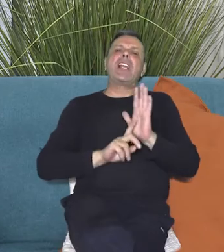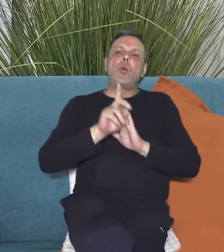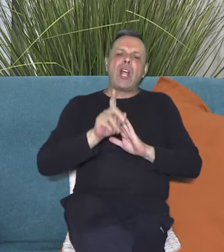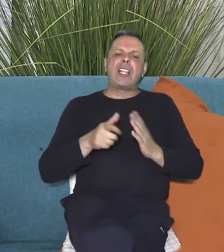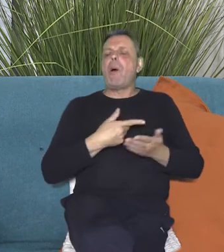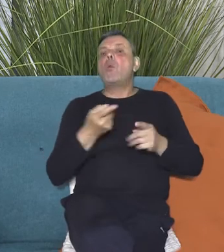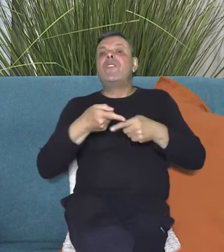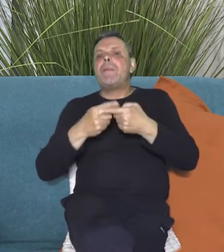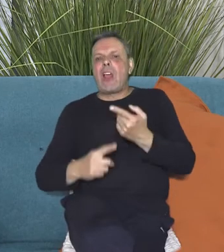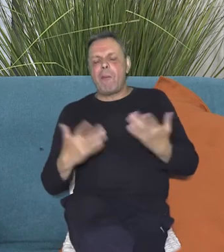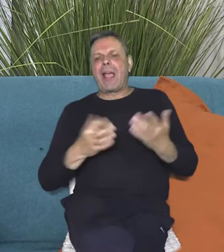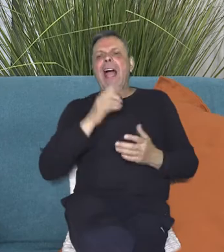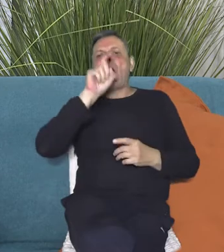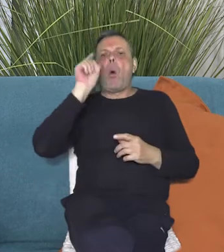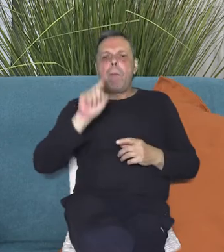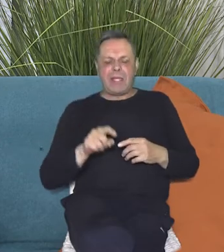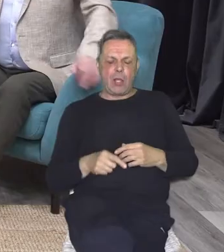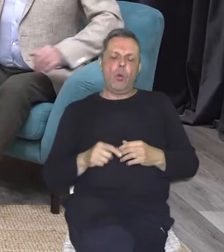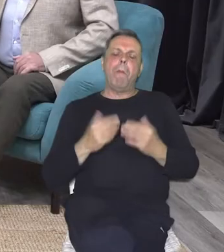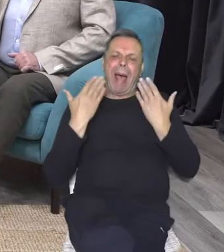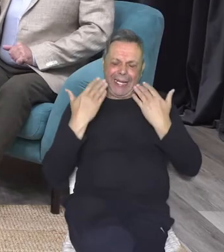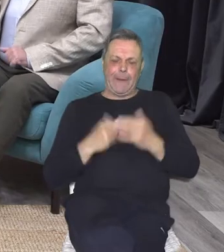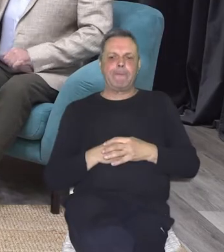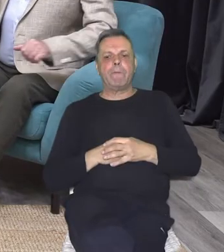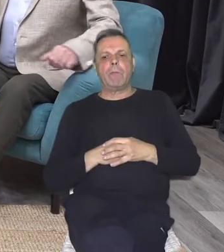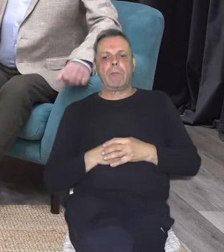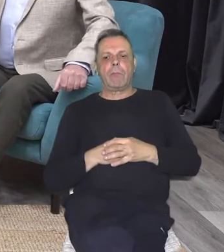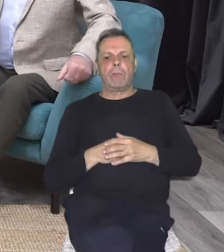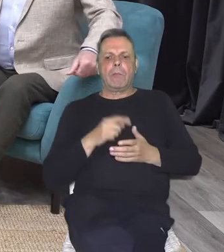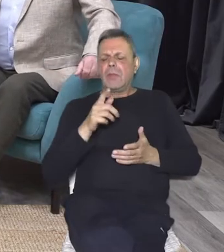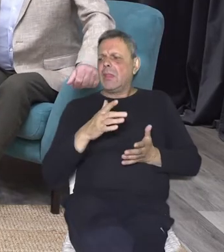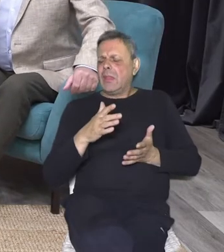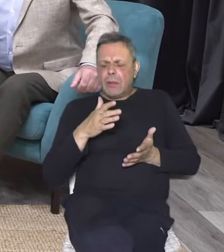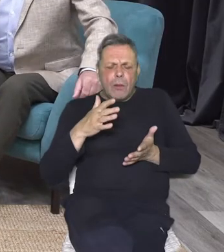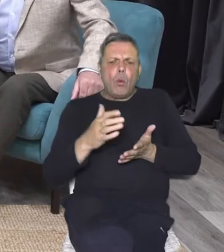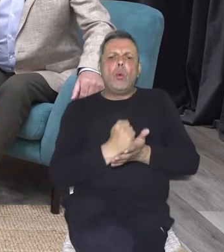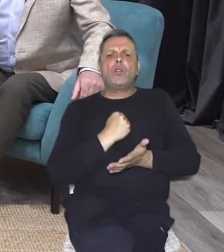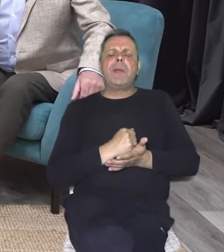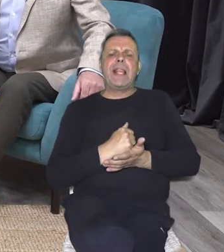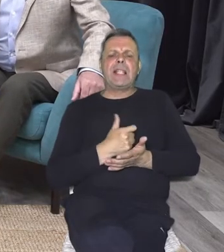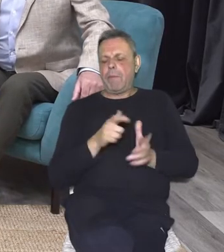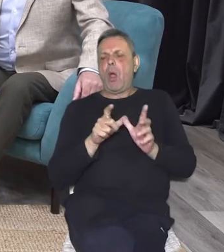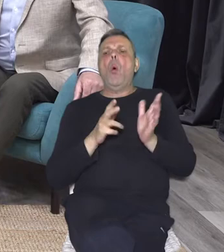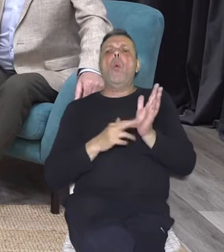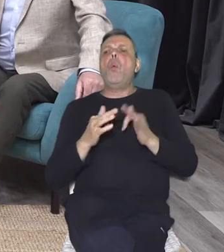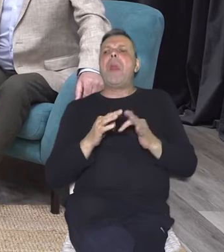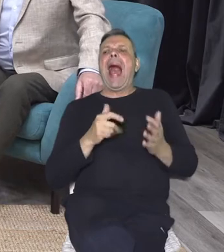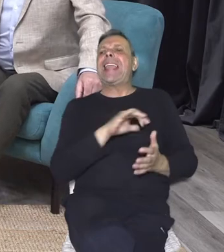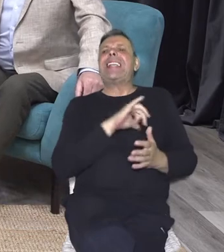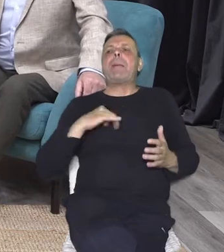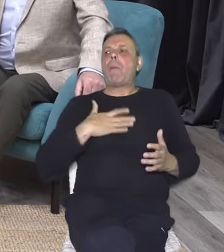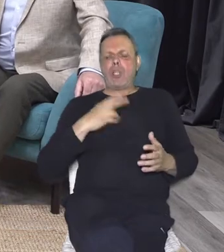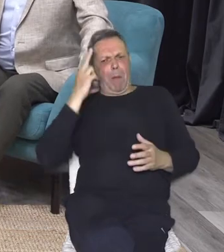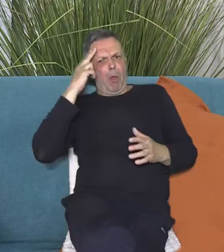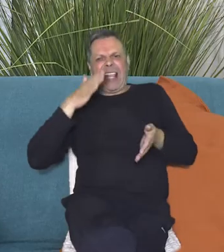dobrim rezultatima u svim segmentima kada je u pitanju ova oblast. Uspio si prvo, osim što je sreća da je Una sama po